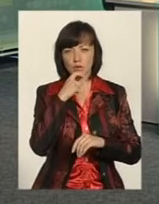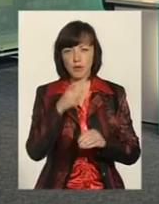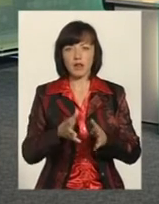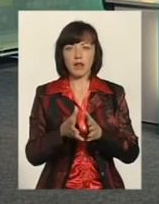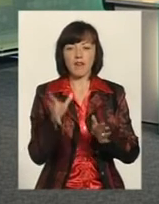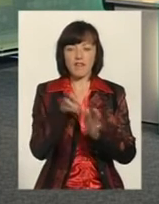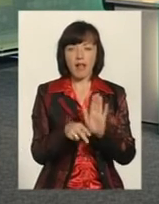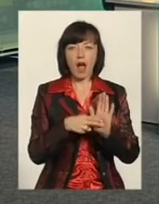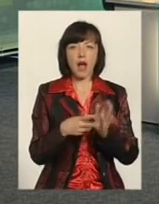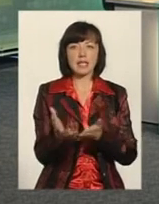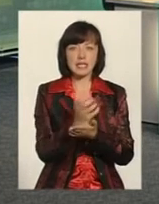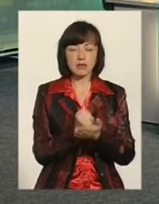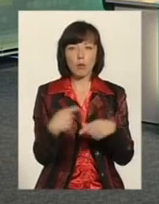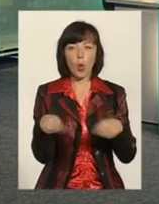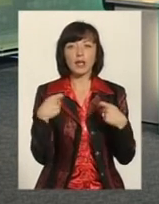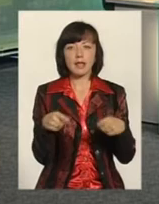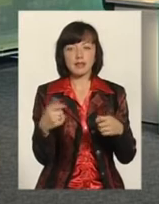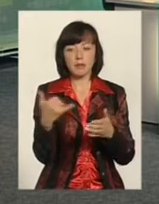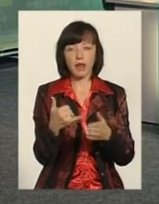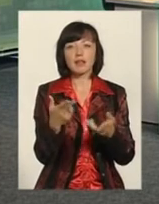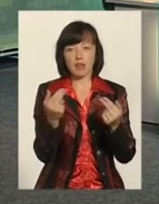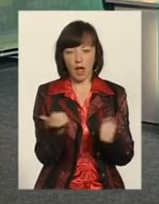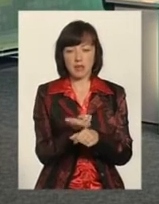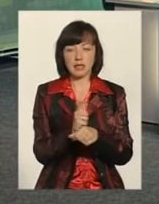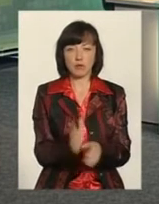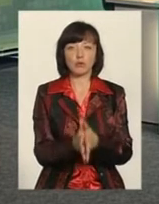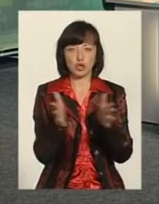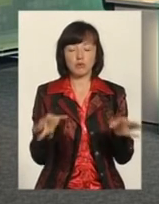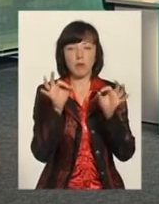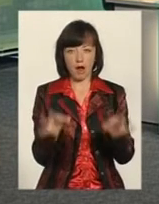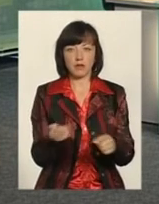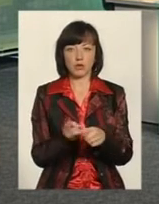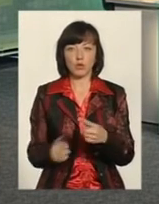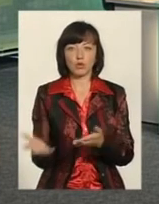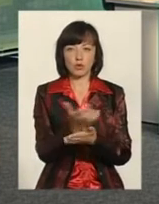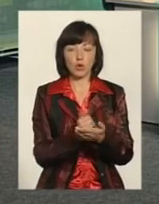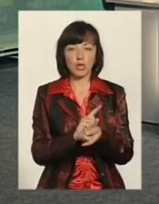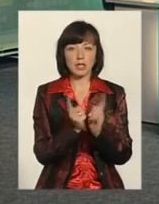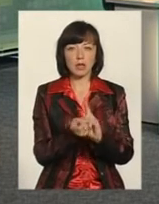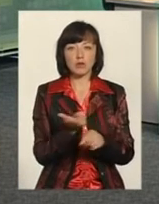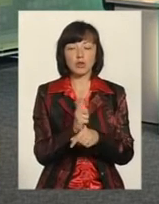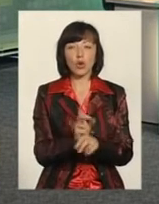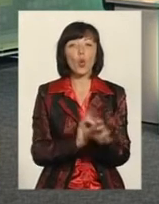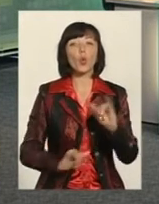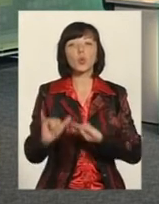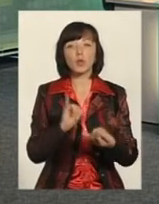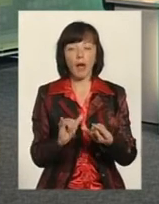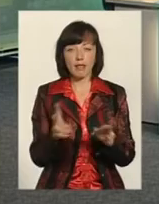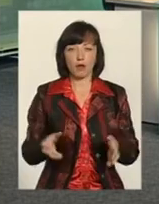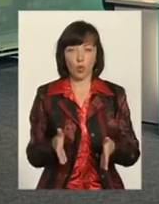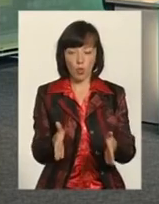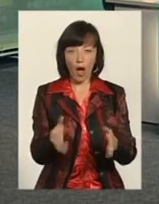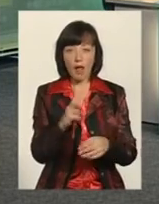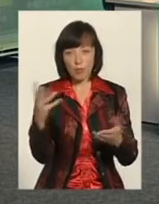чисто акциз, який продається з заправки. Да, його стало більше. Це правда. Цього збору стало більше. Куди він мав в першу чергу бити? На дороги.